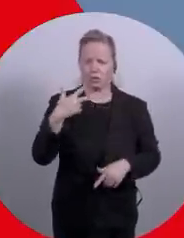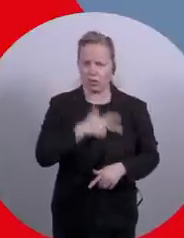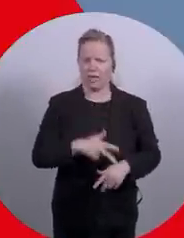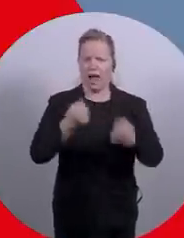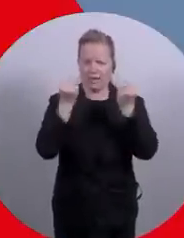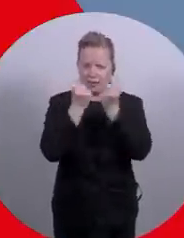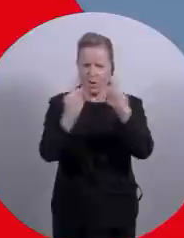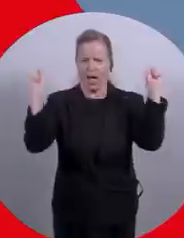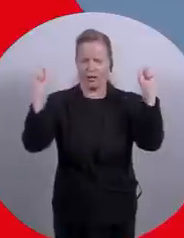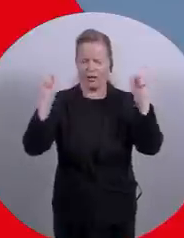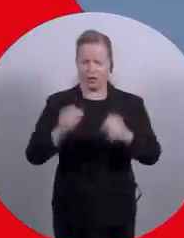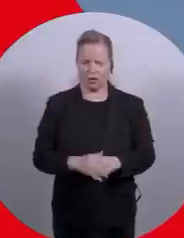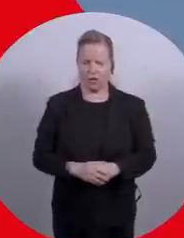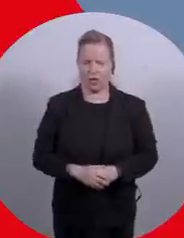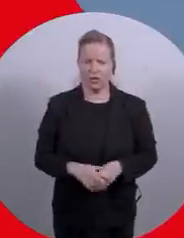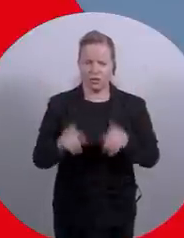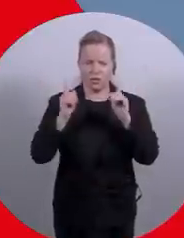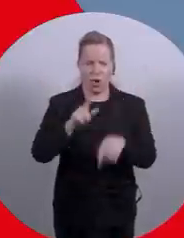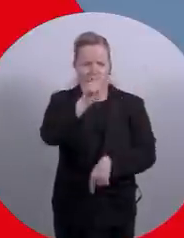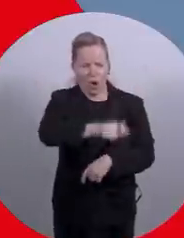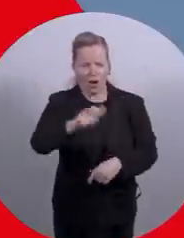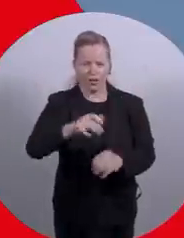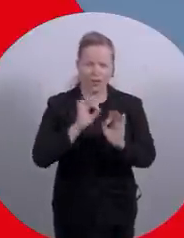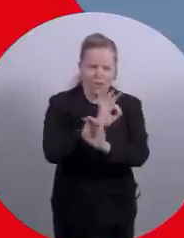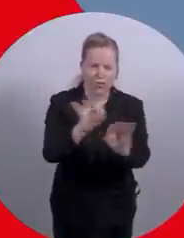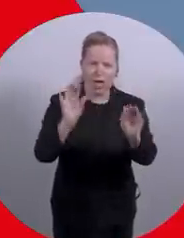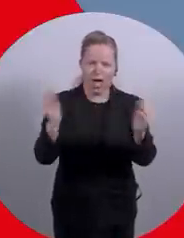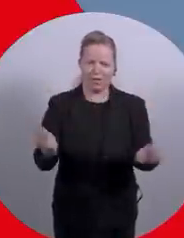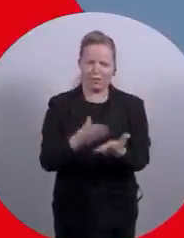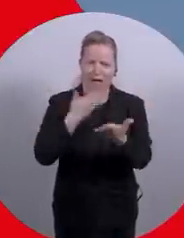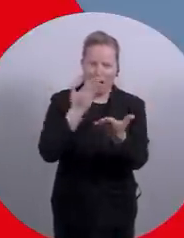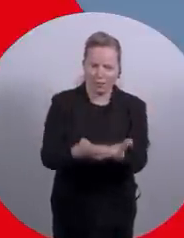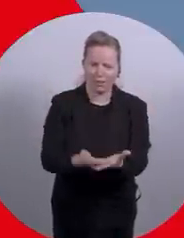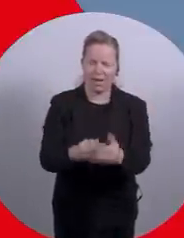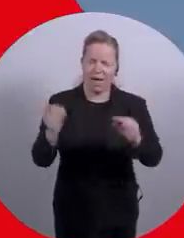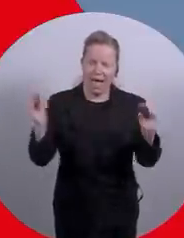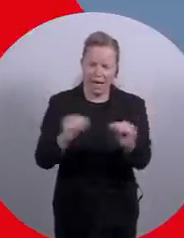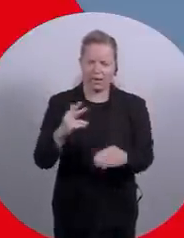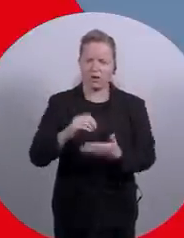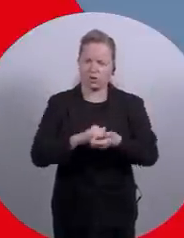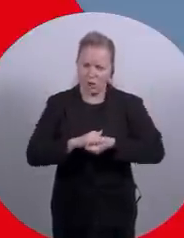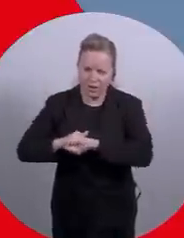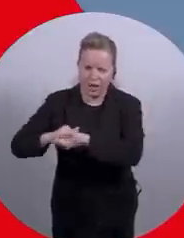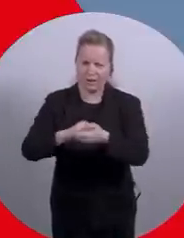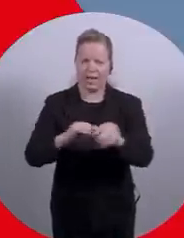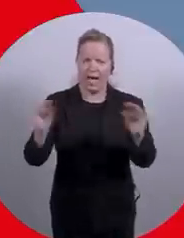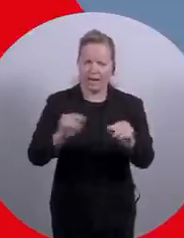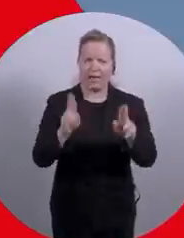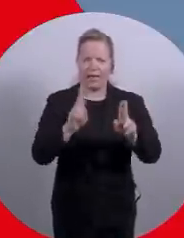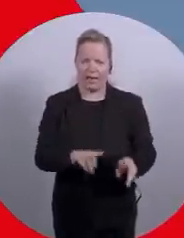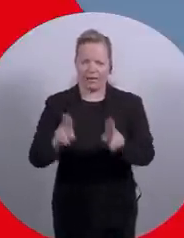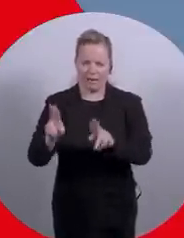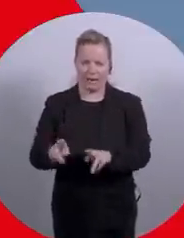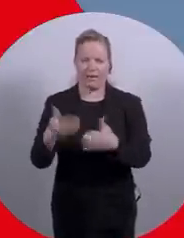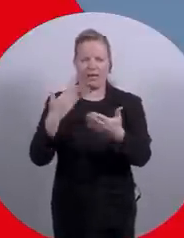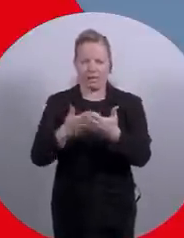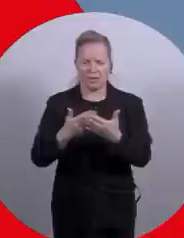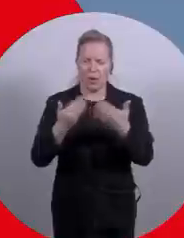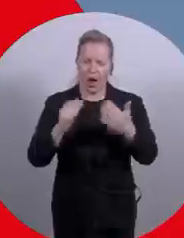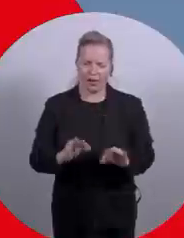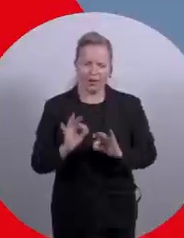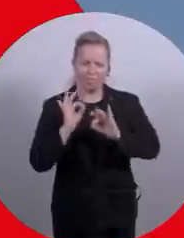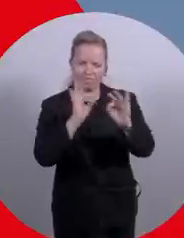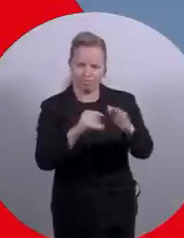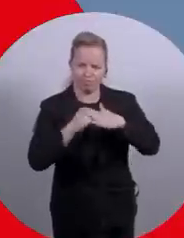bieten wir den Leuten wieder was an bitten wir echte Solidarität echte Gerechtigkeit darum werde ich heute einen an die Pablo unterstützen